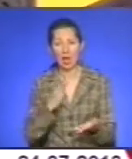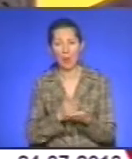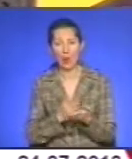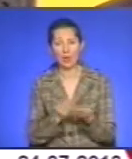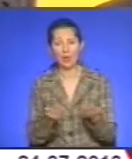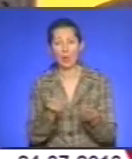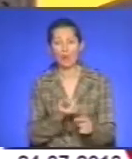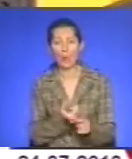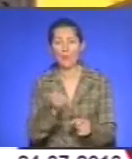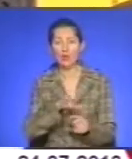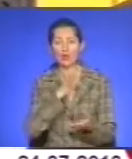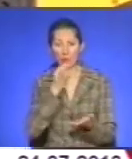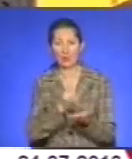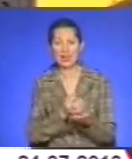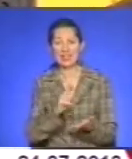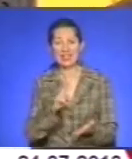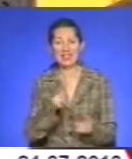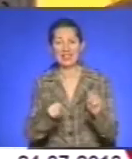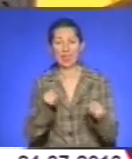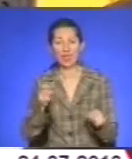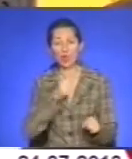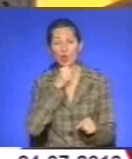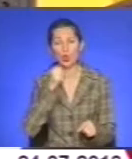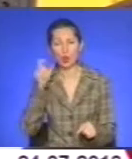більшу відповідальність, ніж деякі дорослі. Тому що